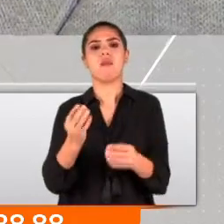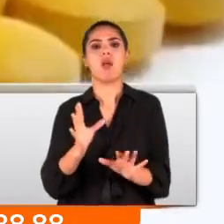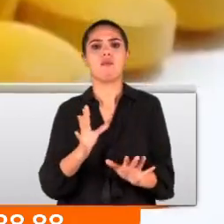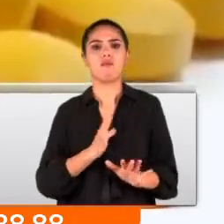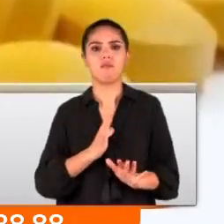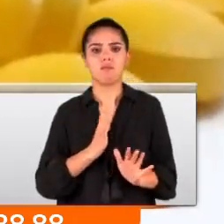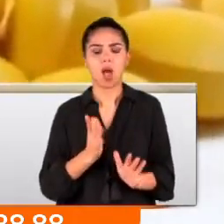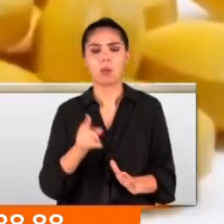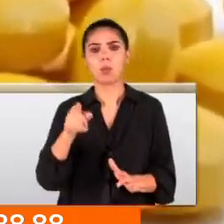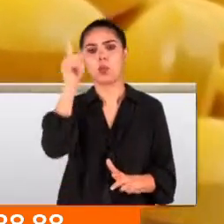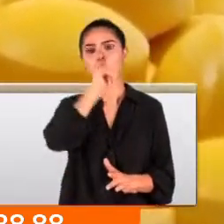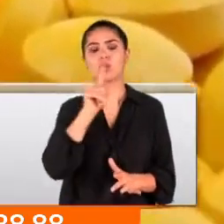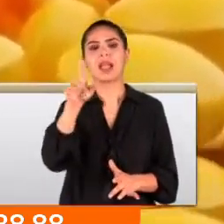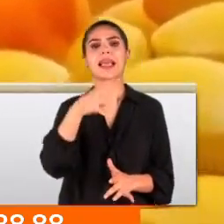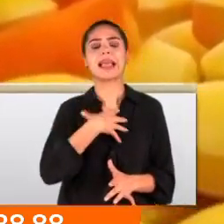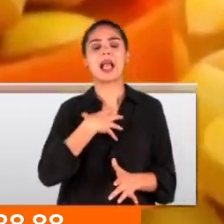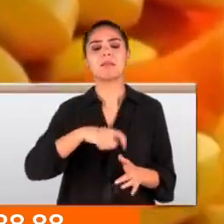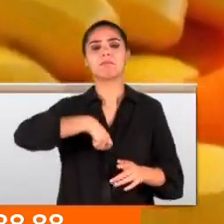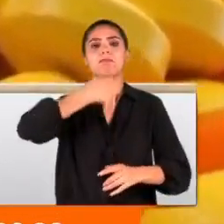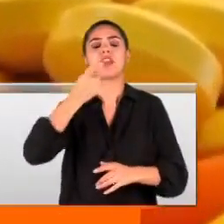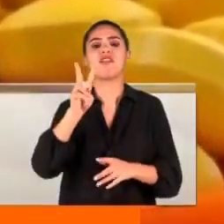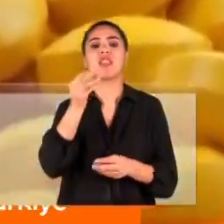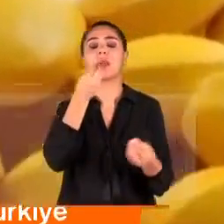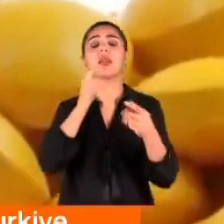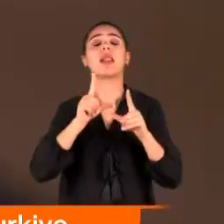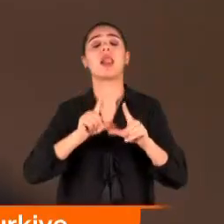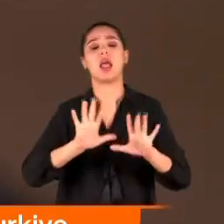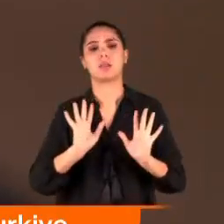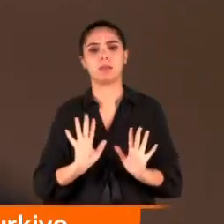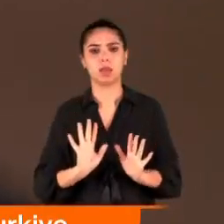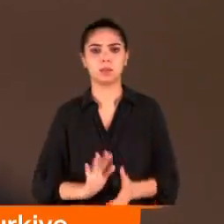verebilirler. Bu yüzden bilinçsizce vitamin kullanmamak gerekiyor.